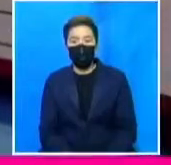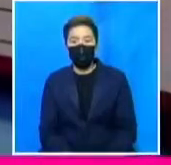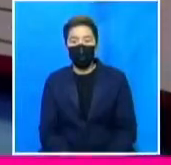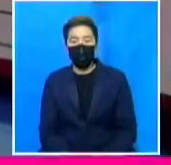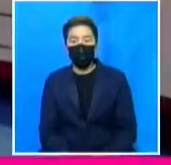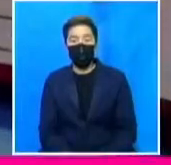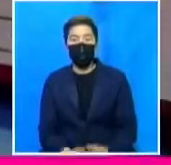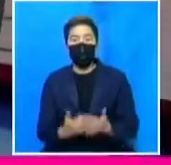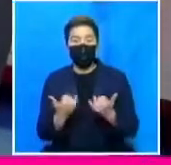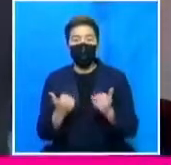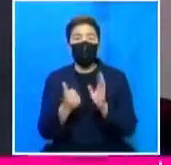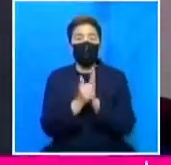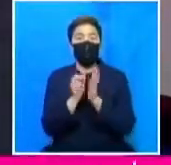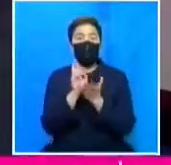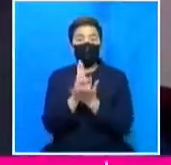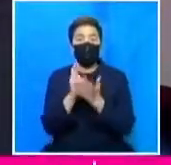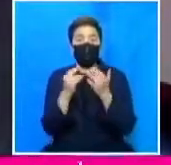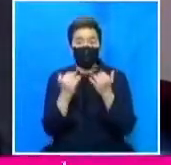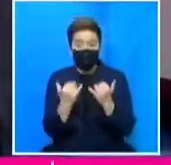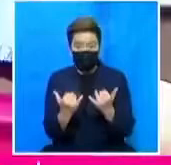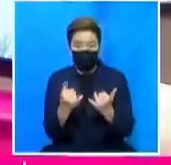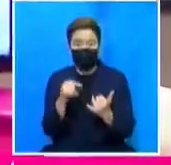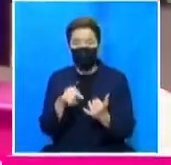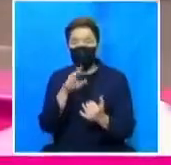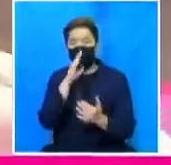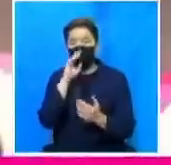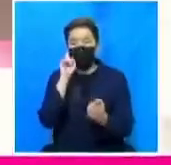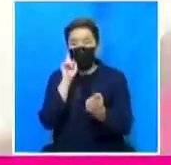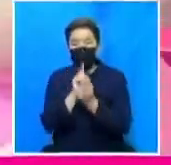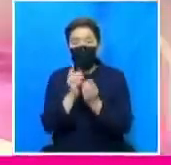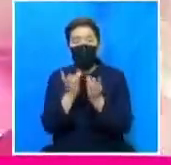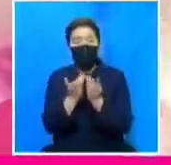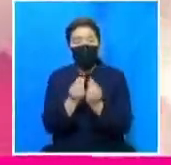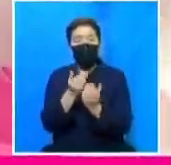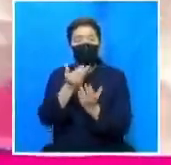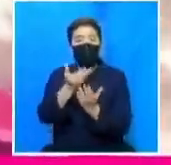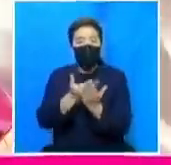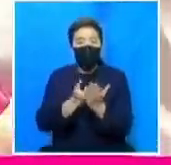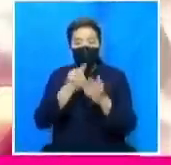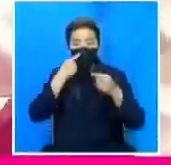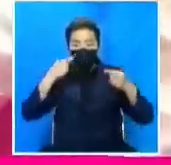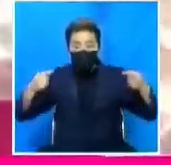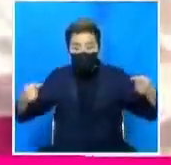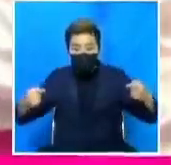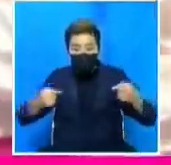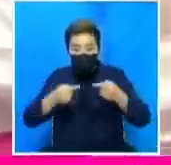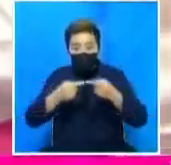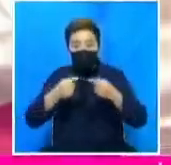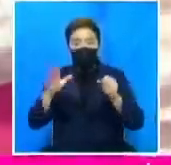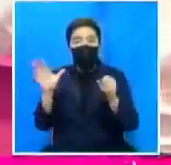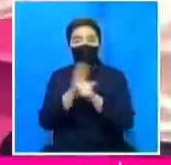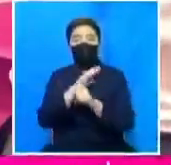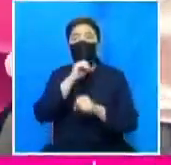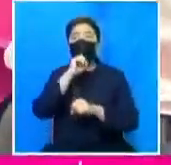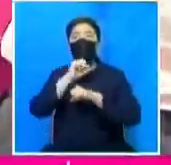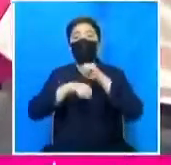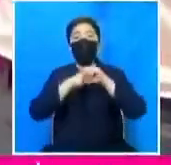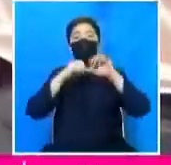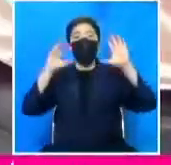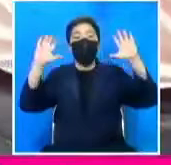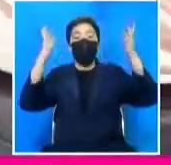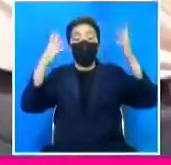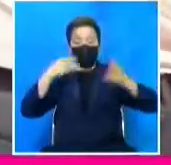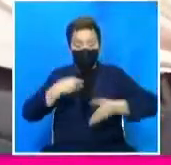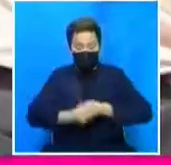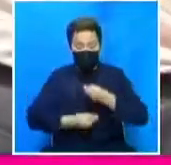สำหรับการออกรางวัลในครั้งนี้หากพบว่าเลขหมายสลากที่ออกตรงกับเลขหมายสลากที่ครบอายุหรือที่ธนาคารไม่ได้จำหน่